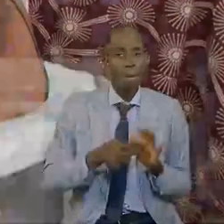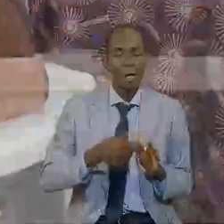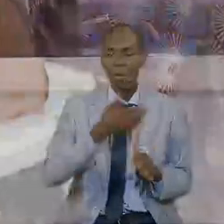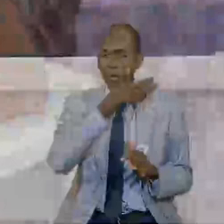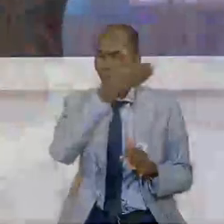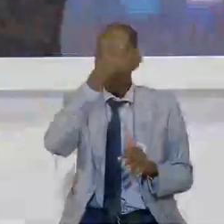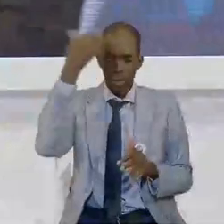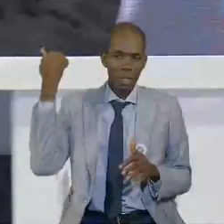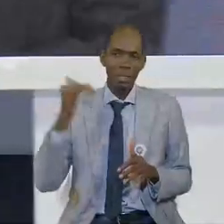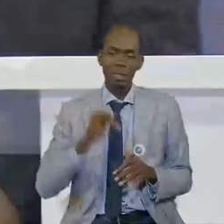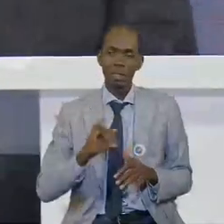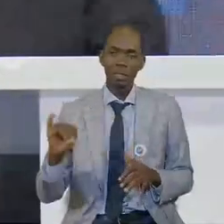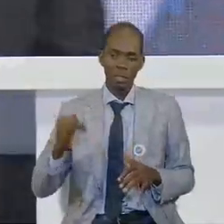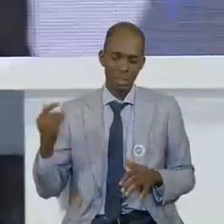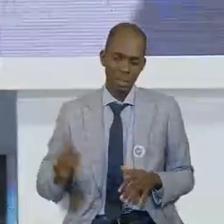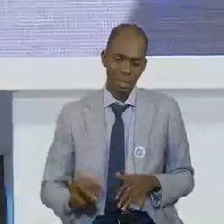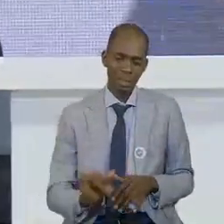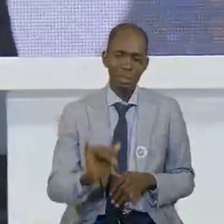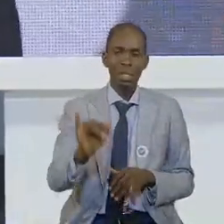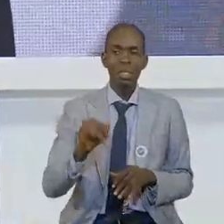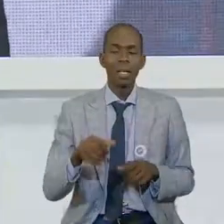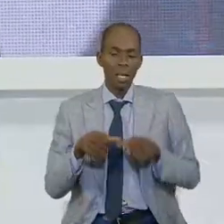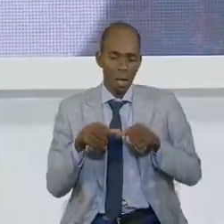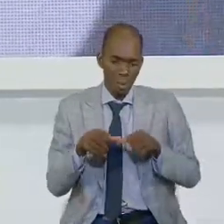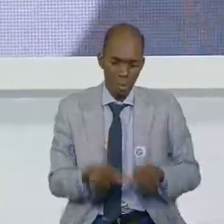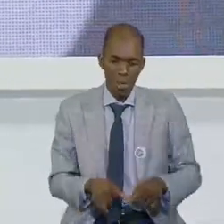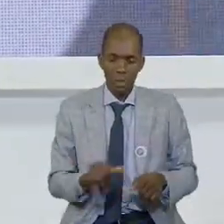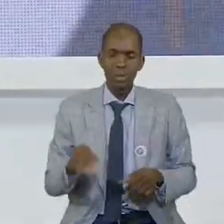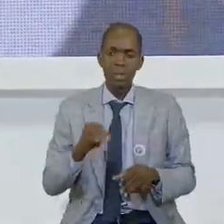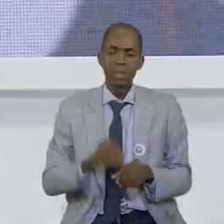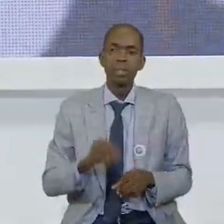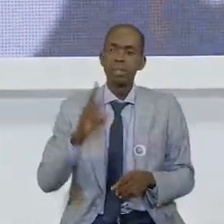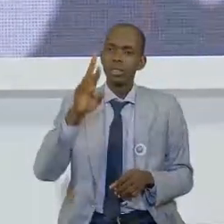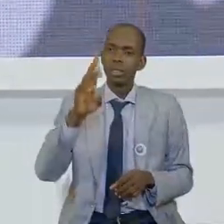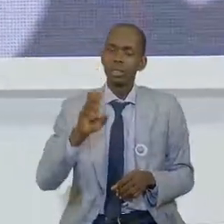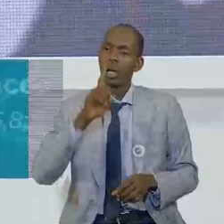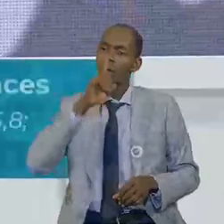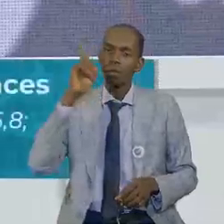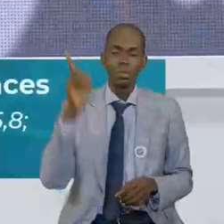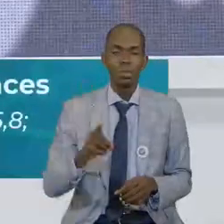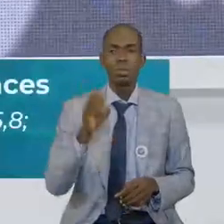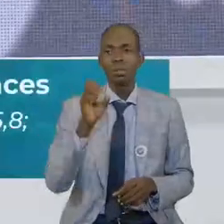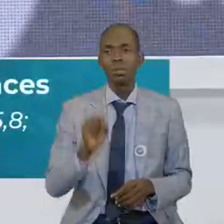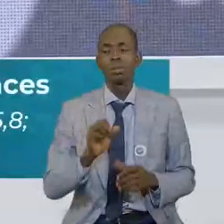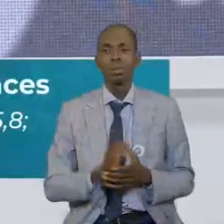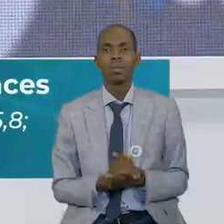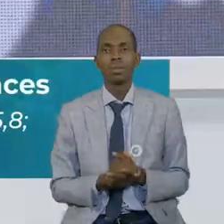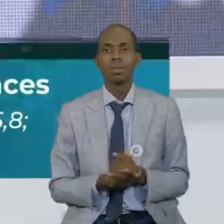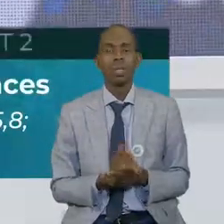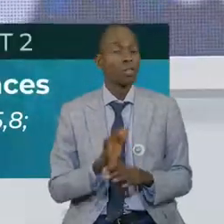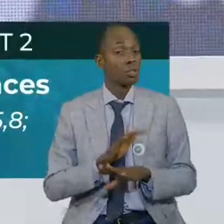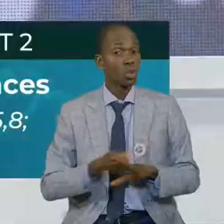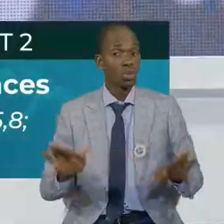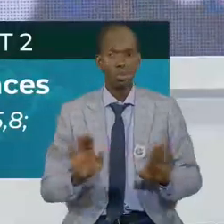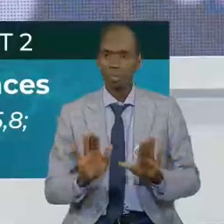eternal abiding reassurance. La crainte donc, c'est oublier les réassurances éternelles et permanentes. Don't fear. Ne